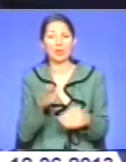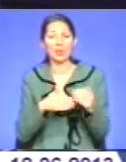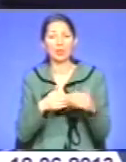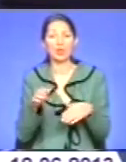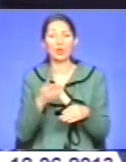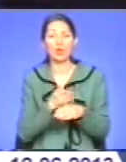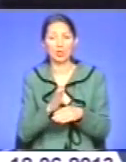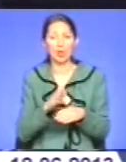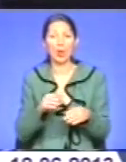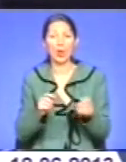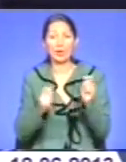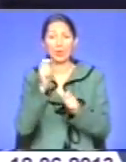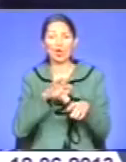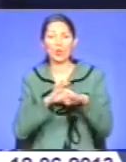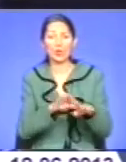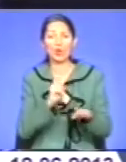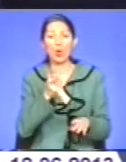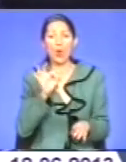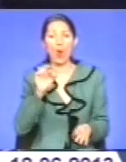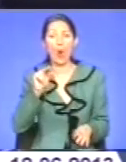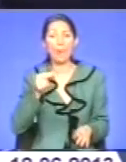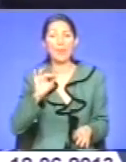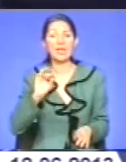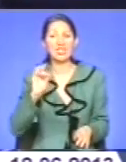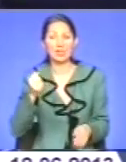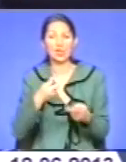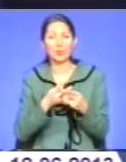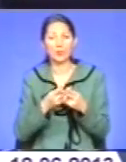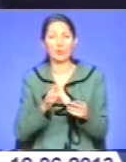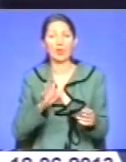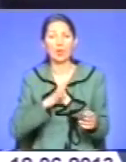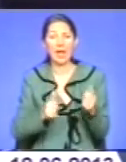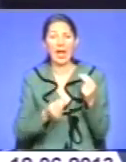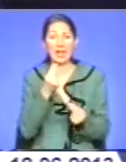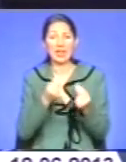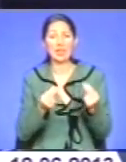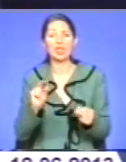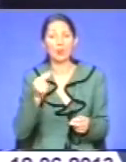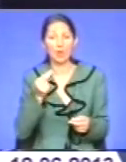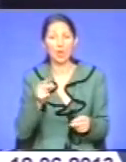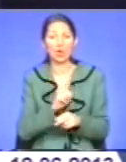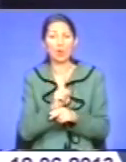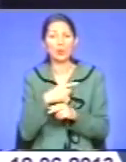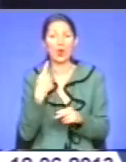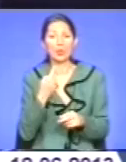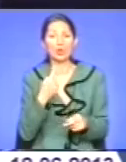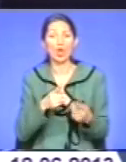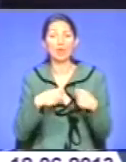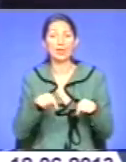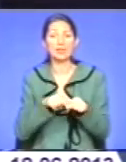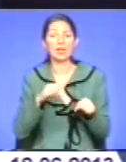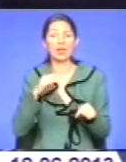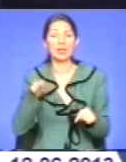у Копичинській виправній колонії. Відбулися ігри чемпіонату Тернопільської обласної організації ФСТ «Динамо України»